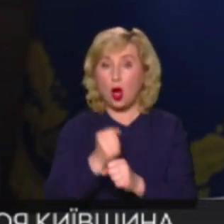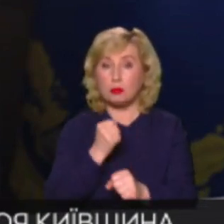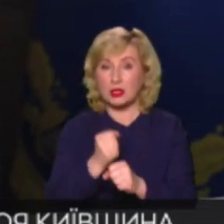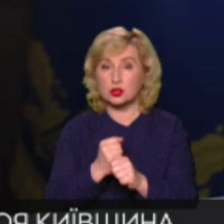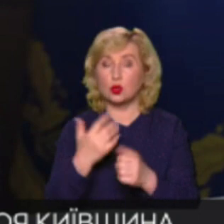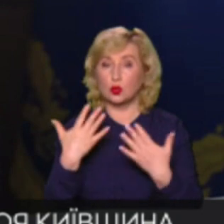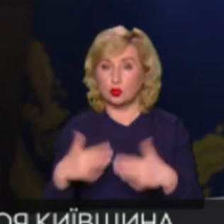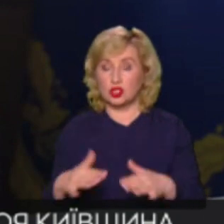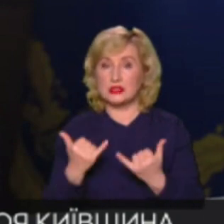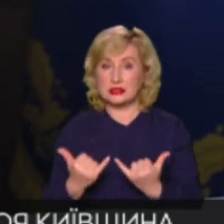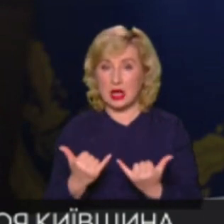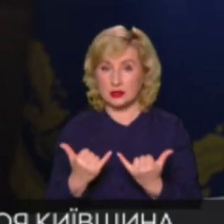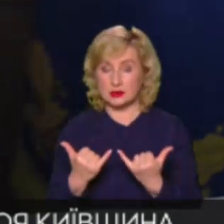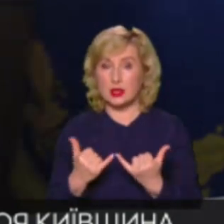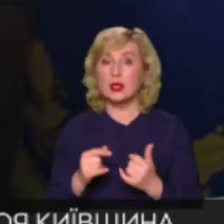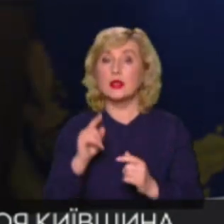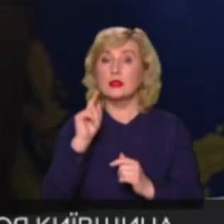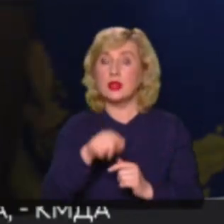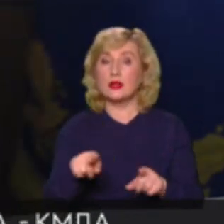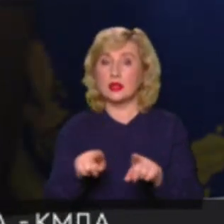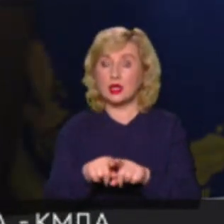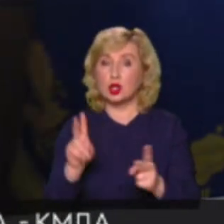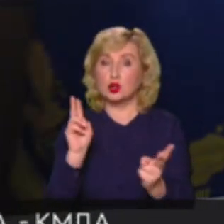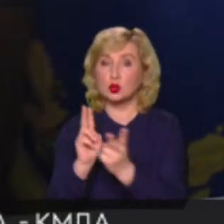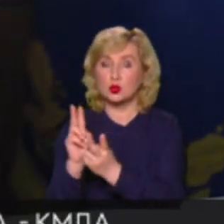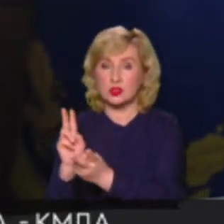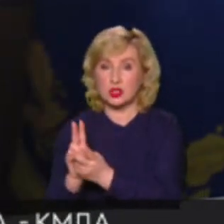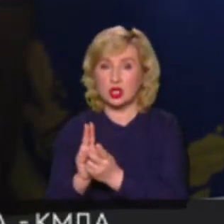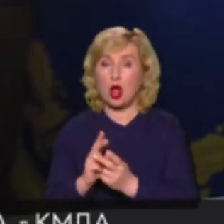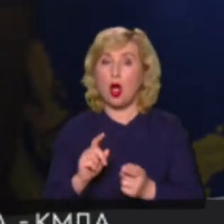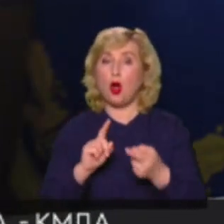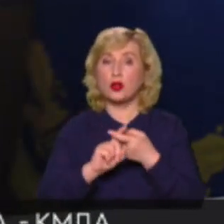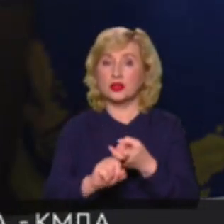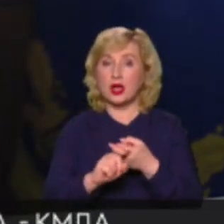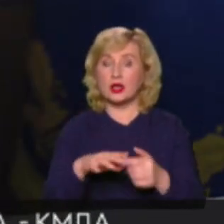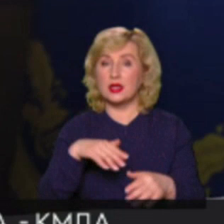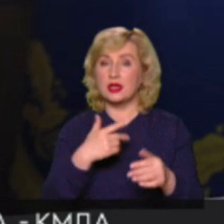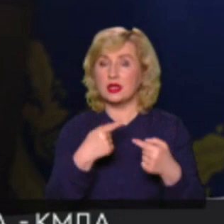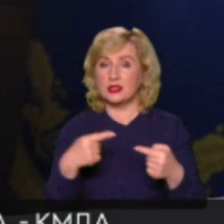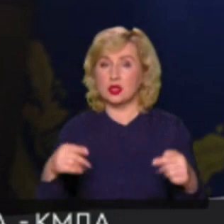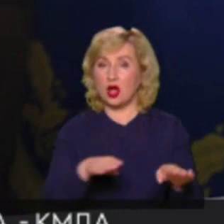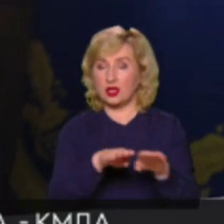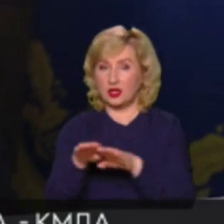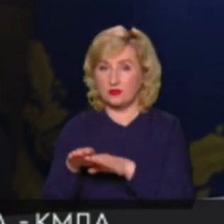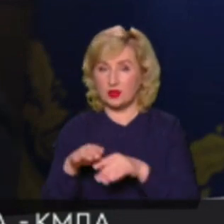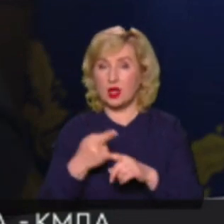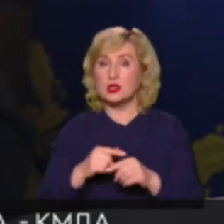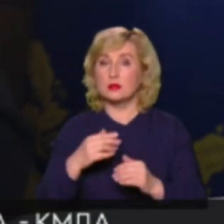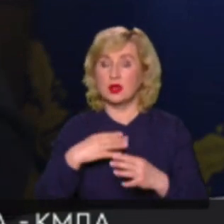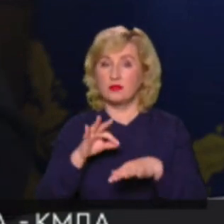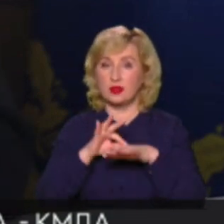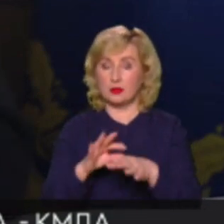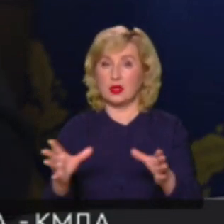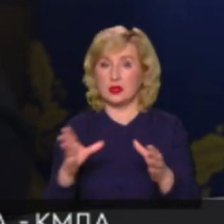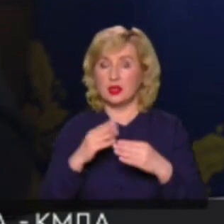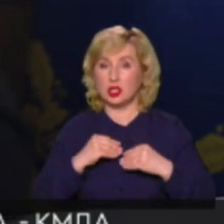вже зараз. Саме на таких зустрічах, у контактах різного рівня, які ми ведемо із нашими партнерами.